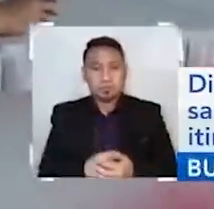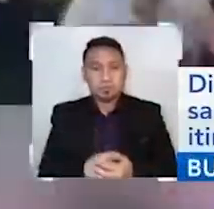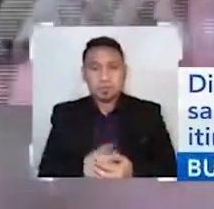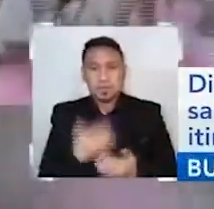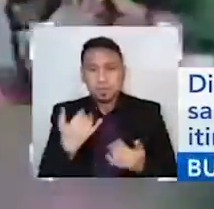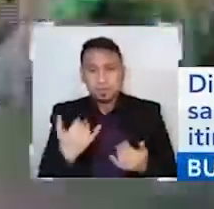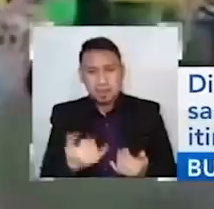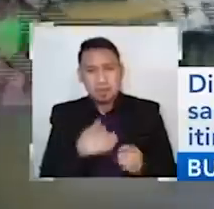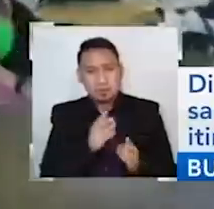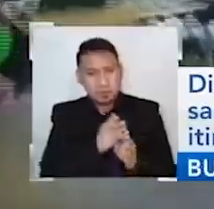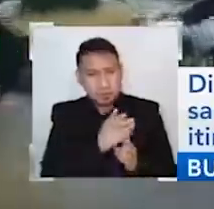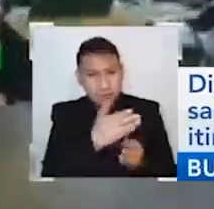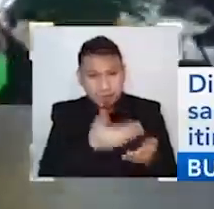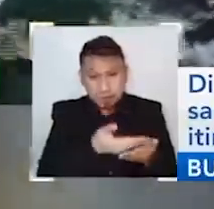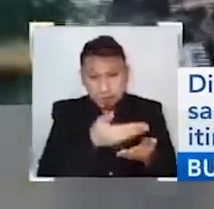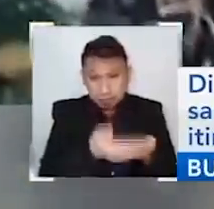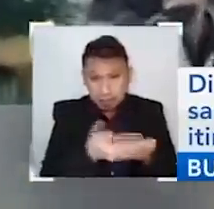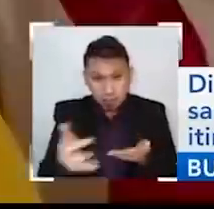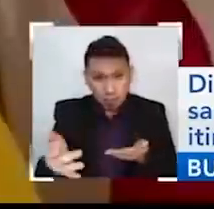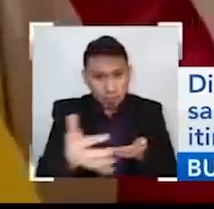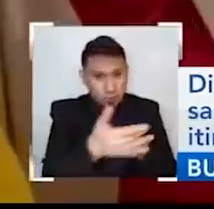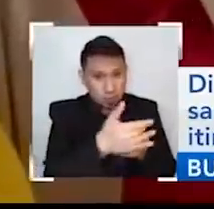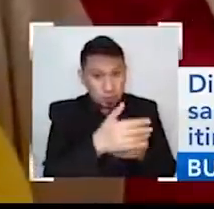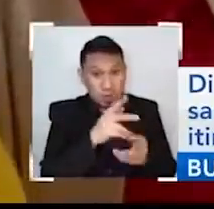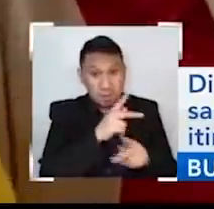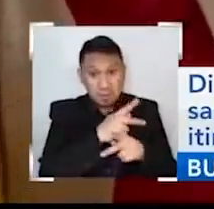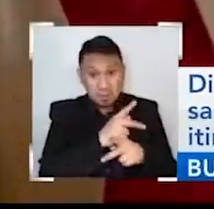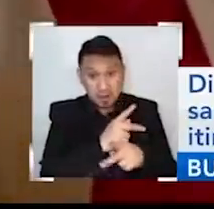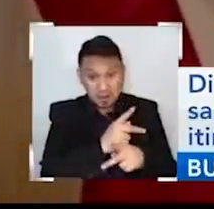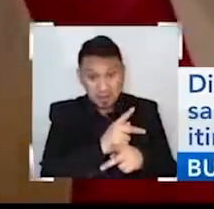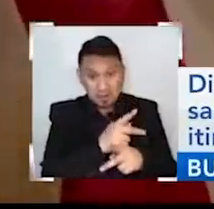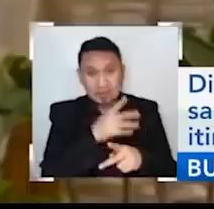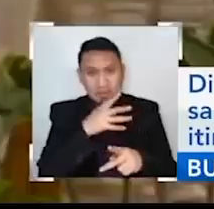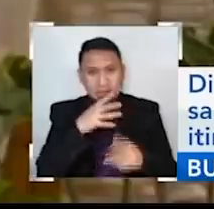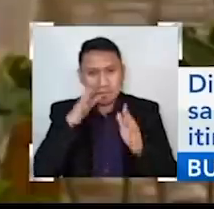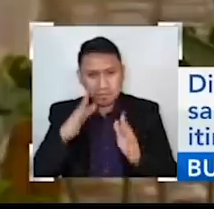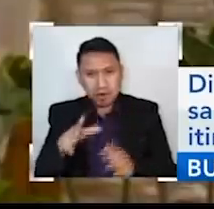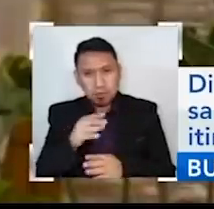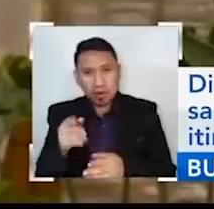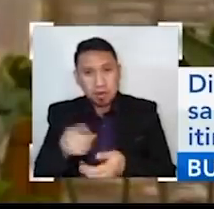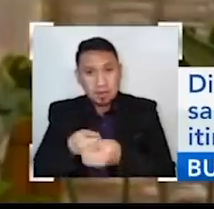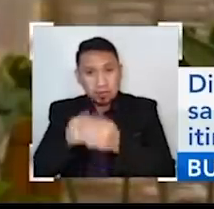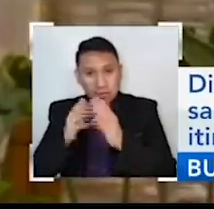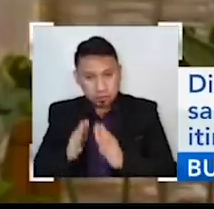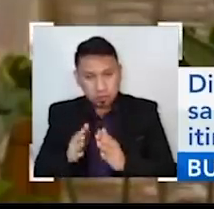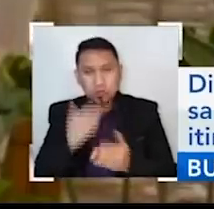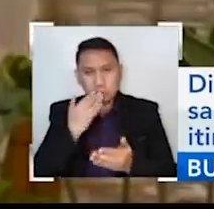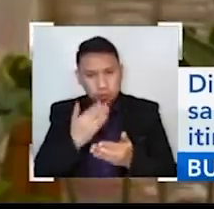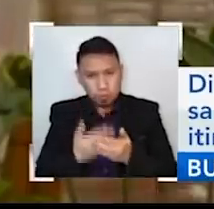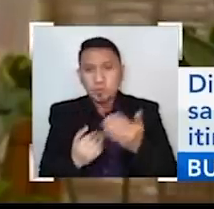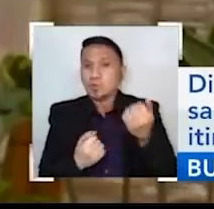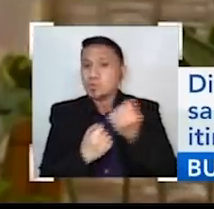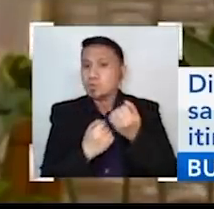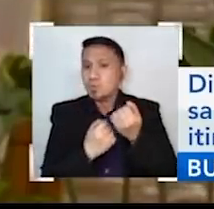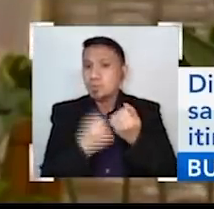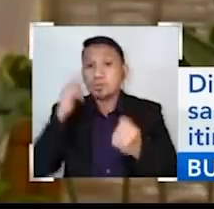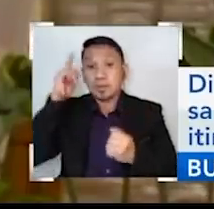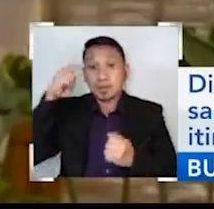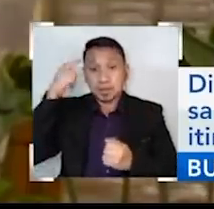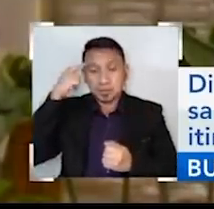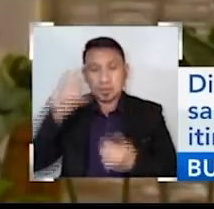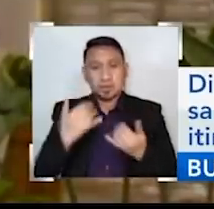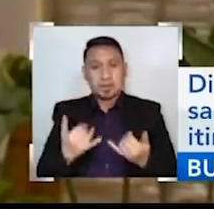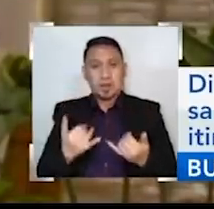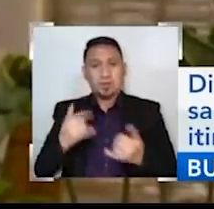at huli ng mga magsasaka at mangisda ay mahalagang suporta ng pamahalaan. Ang gobyerno bibilin sa tamang presyo.